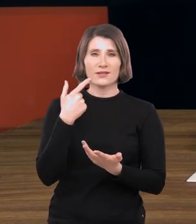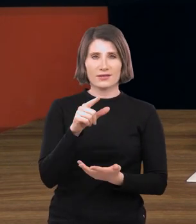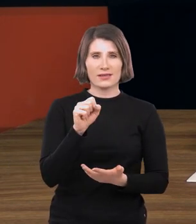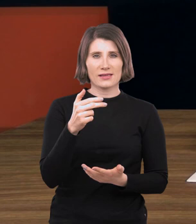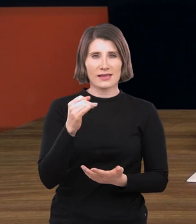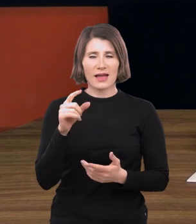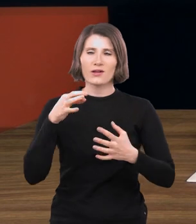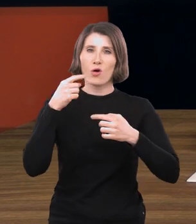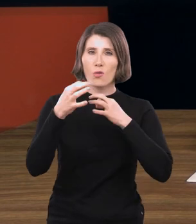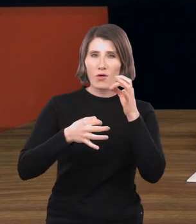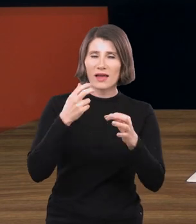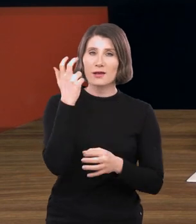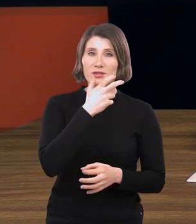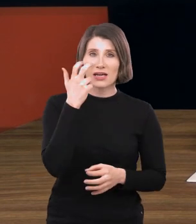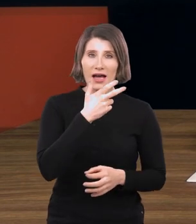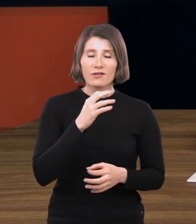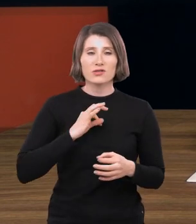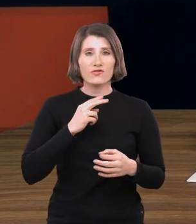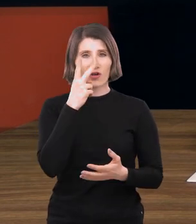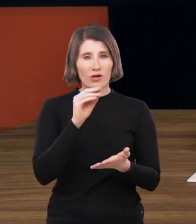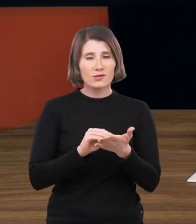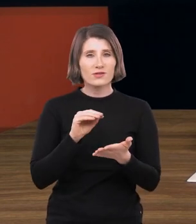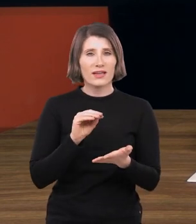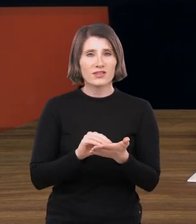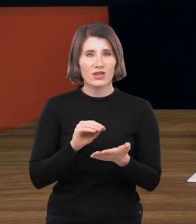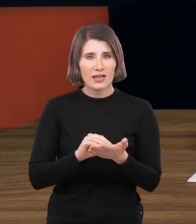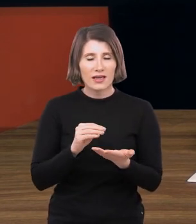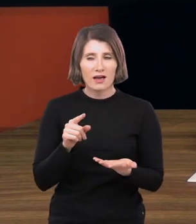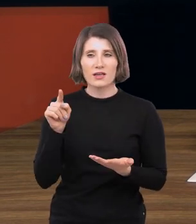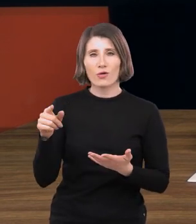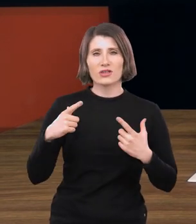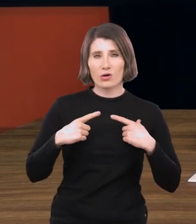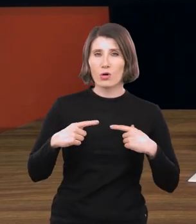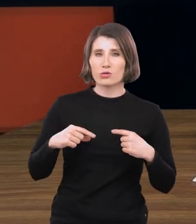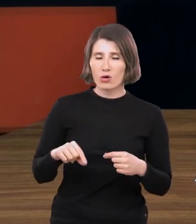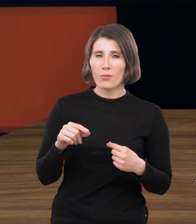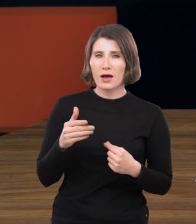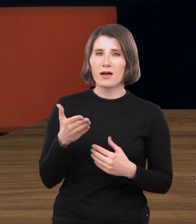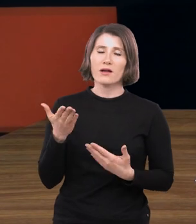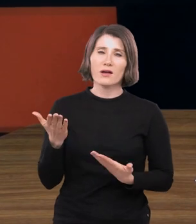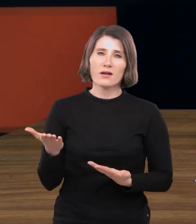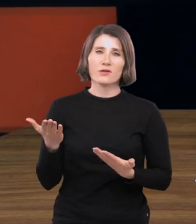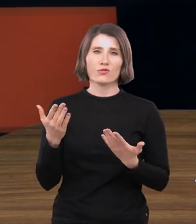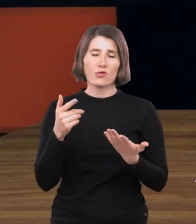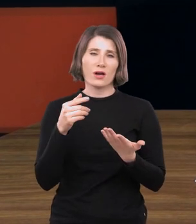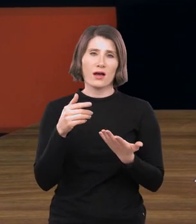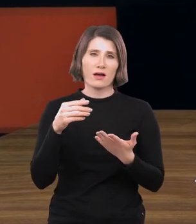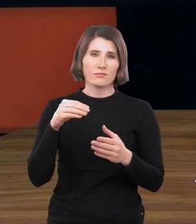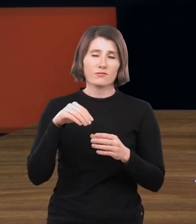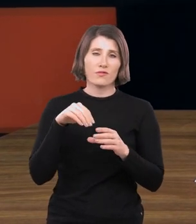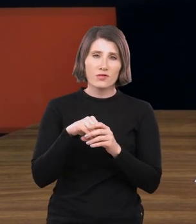przez Daniela, który mówił z własnej perspektywy, własnych doświadczeń jako osoby, która